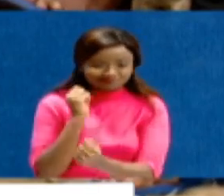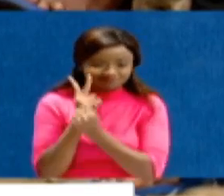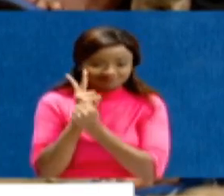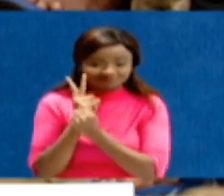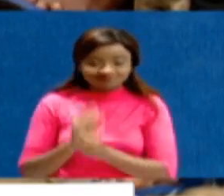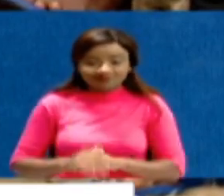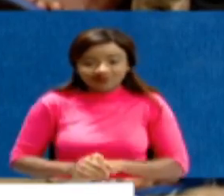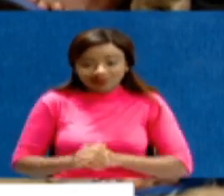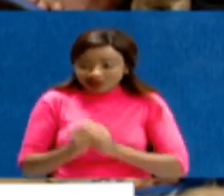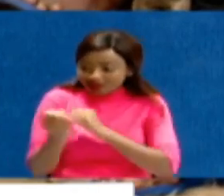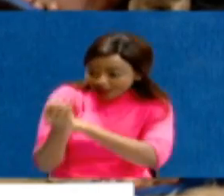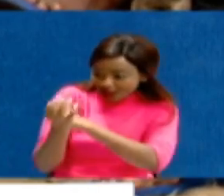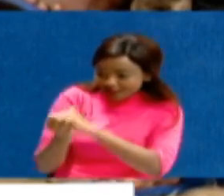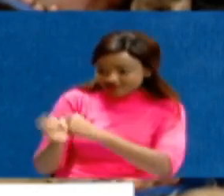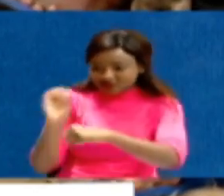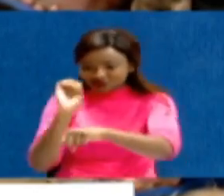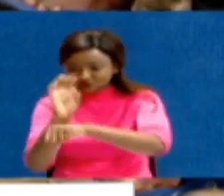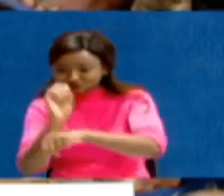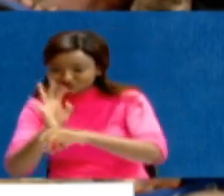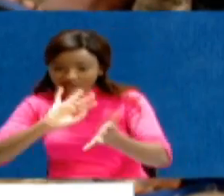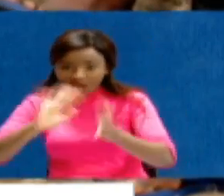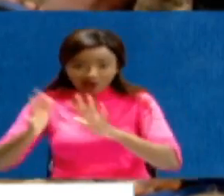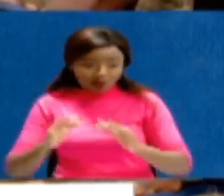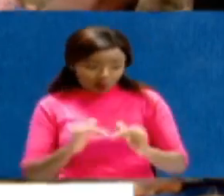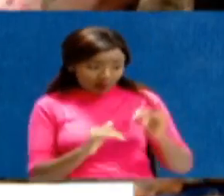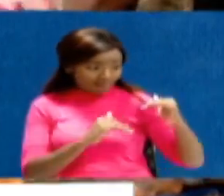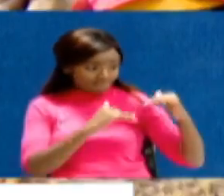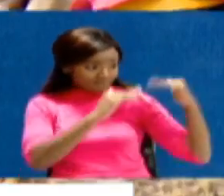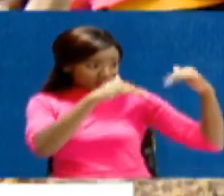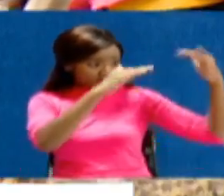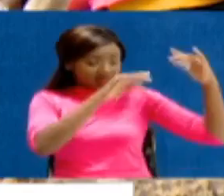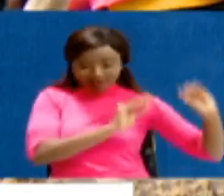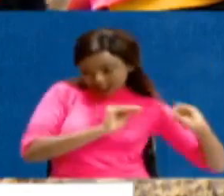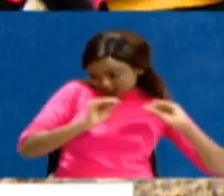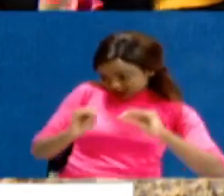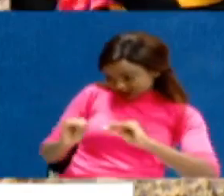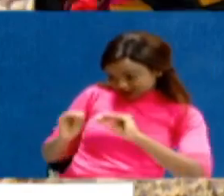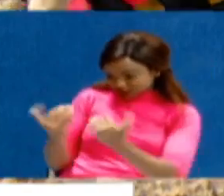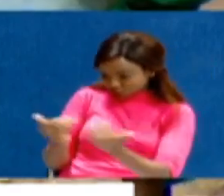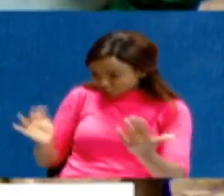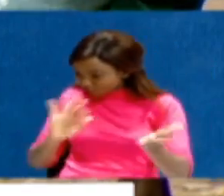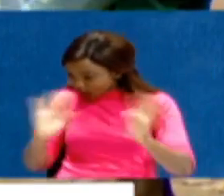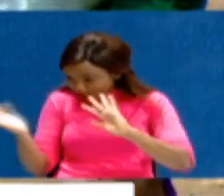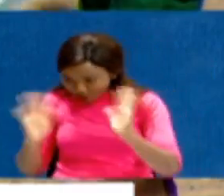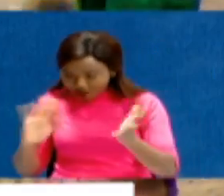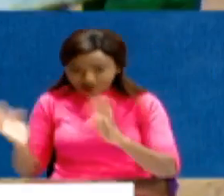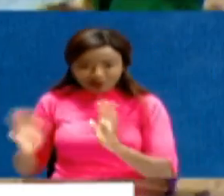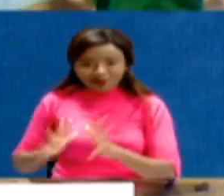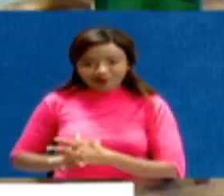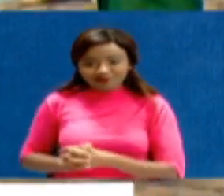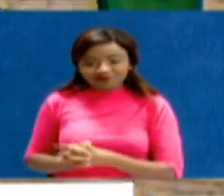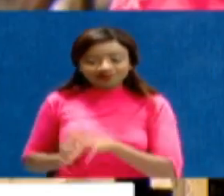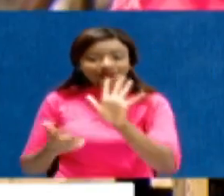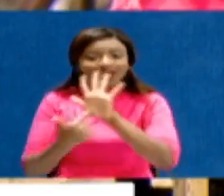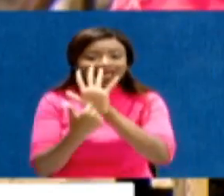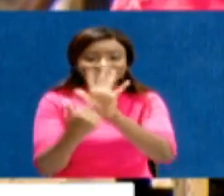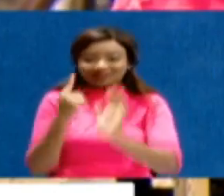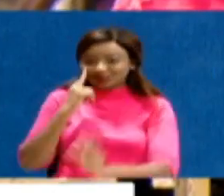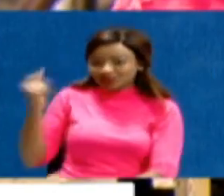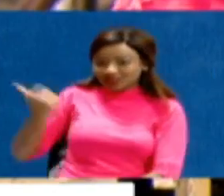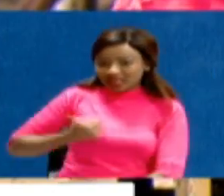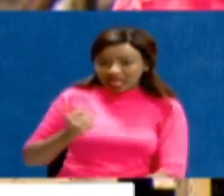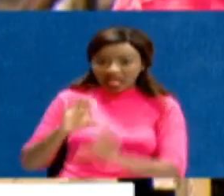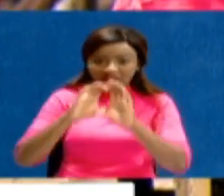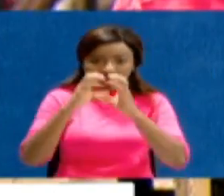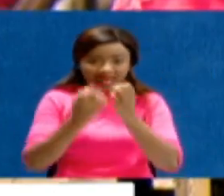wanashauriana. Wale ambao ni wakubwa kwa miaka wanawafunza wadogo mbinu tofauti. Kwa mfano, msichana huyu wa darasa la tano anamfunza